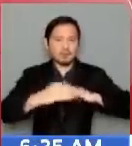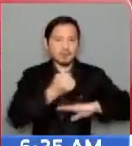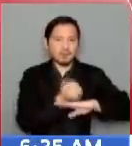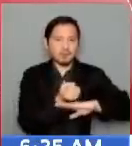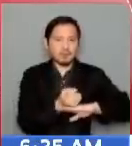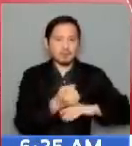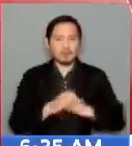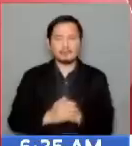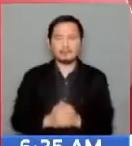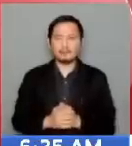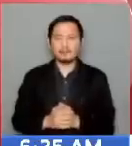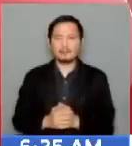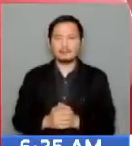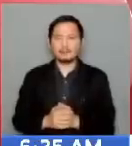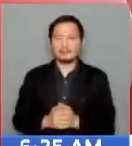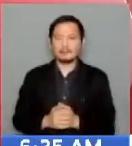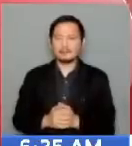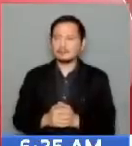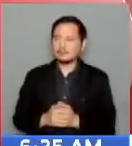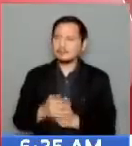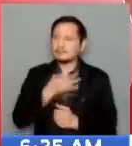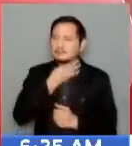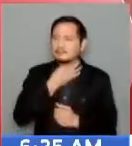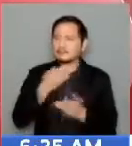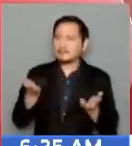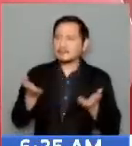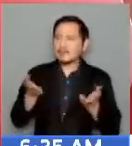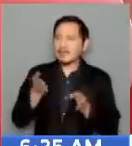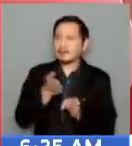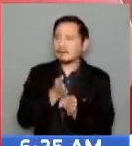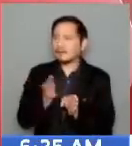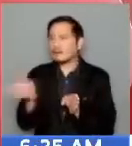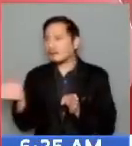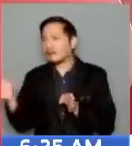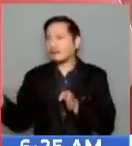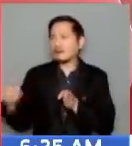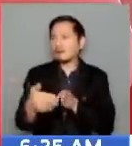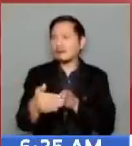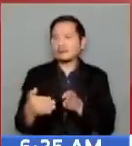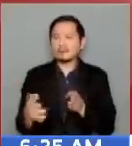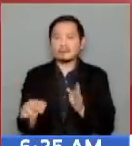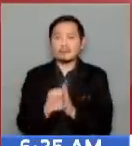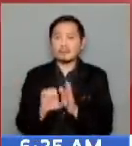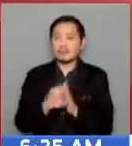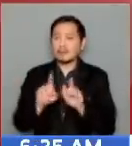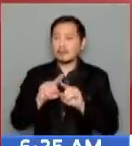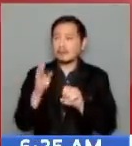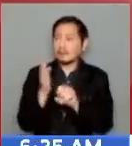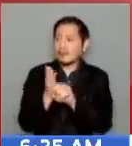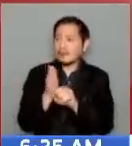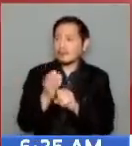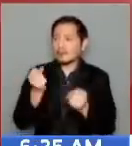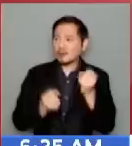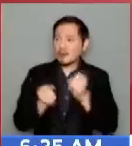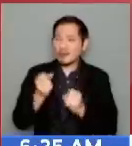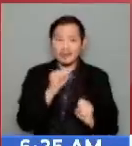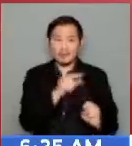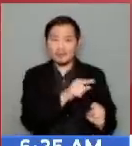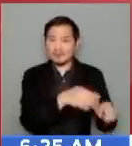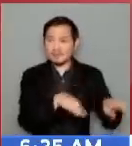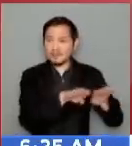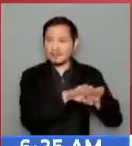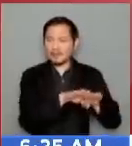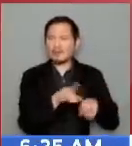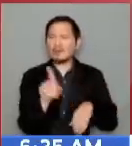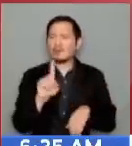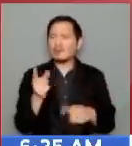dito po kasi ngayon nadadaanan pa ito ng EDSA carousel buses. Itong busway po, tapos yung isang lane. Pag po sinara na ito simula sa Sabado, paano po mangyayari sa daloy ng trapiko